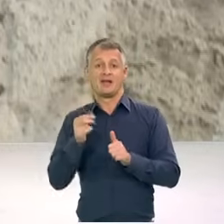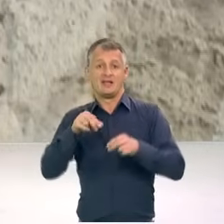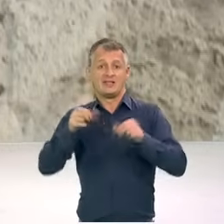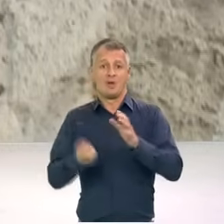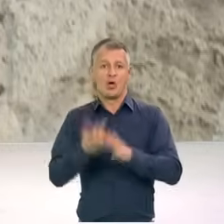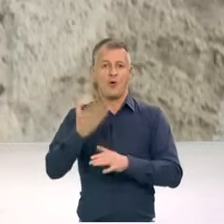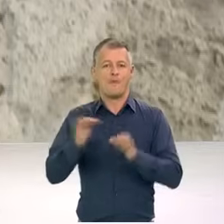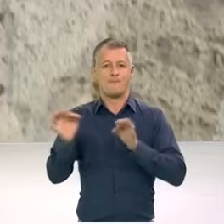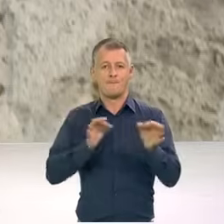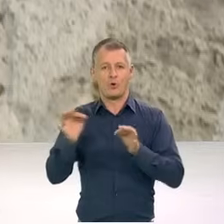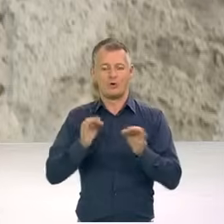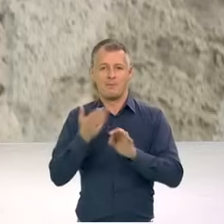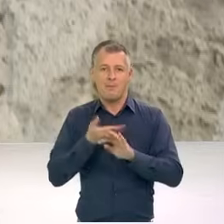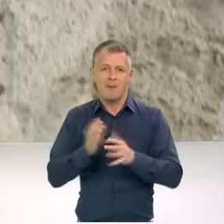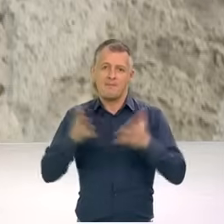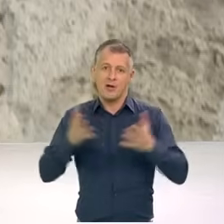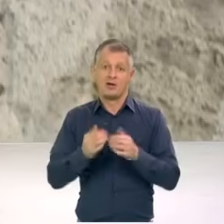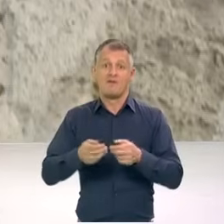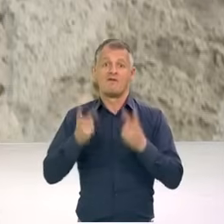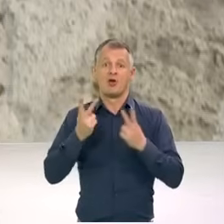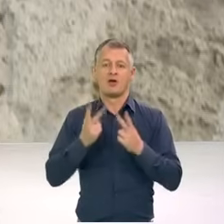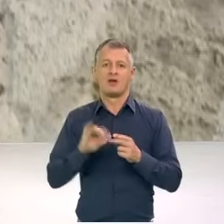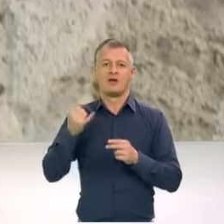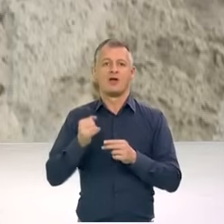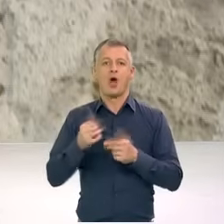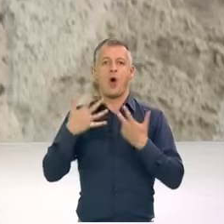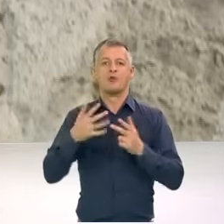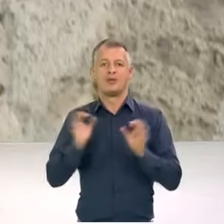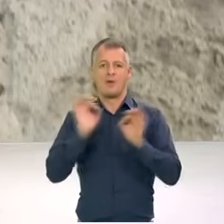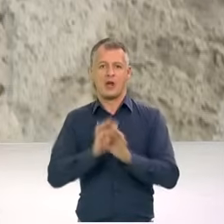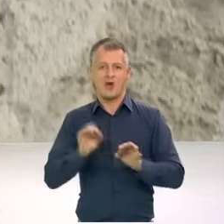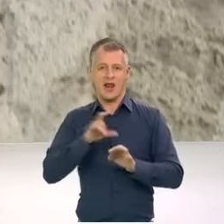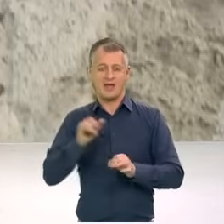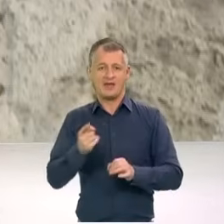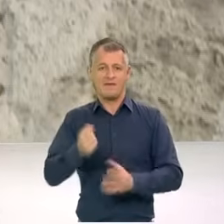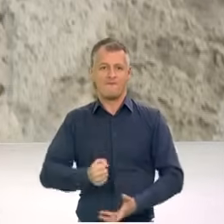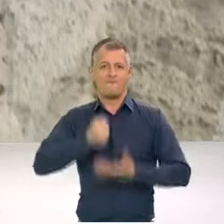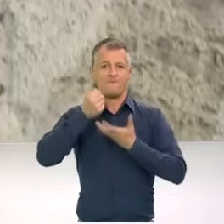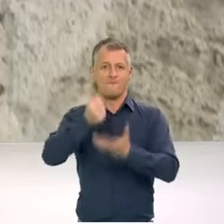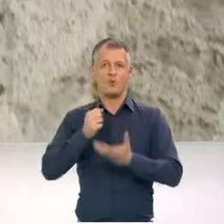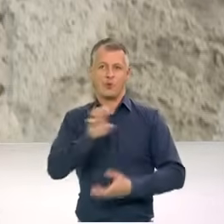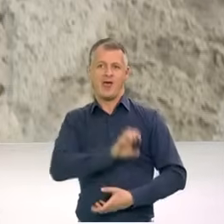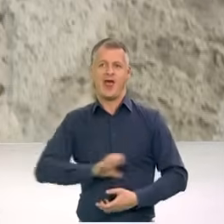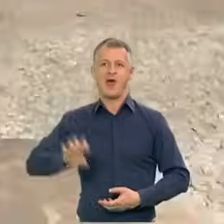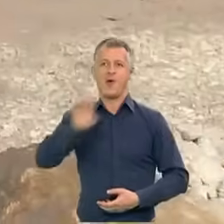un proiect mai amplu în valoare de peste 800 de milioane de RON finanțat din fonduri europene